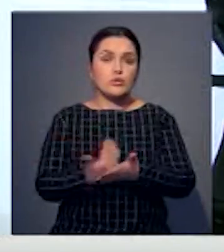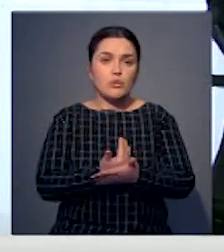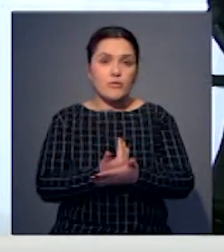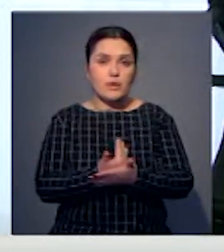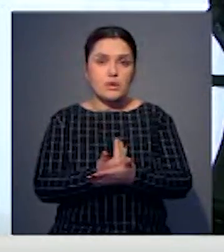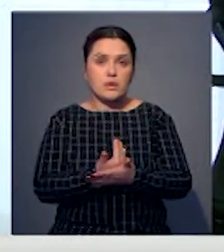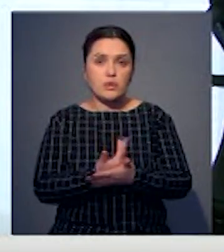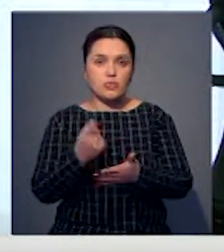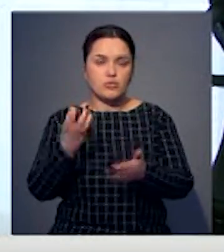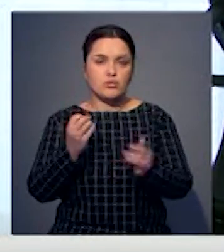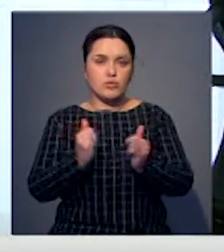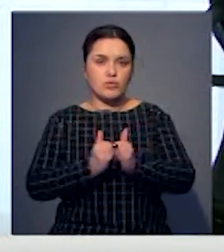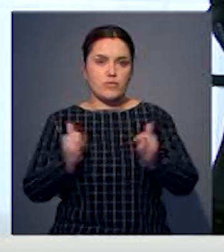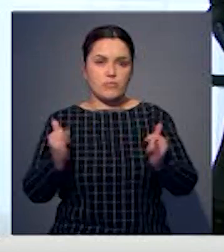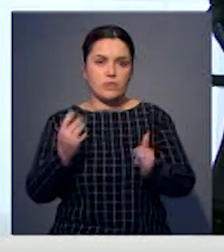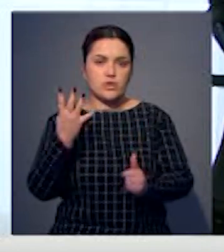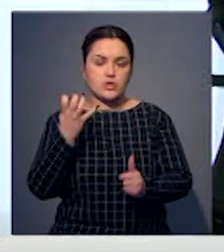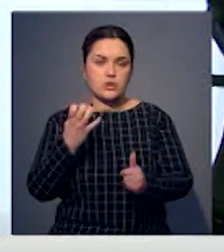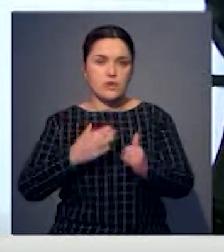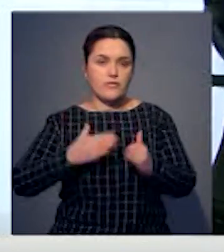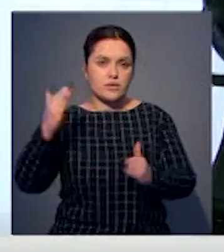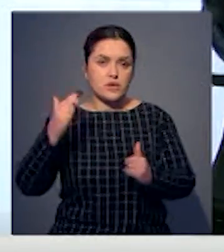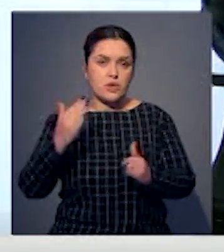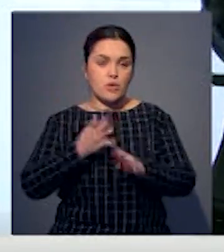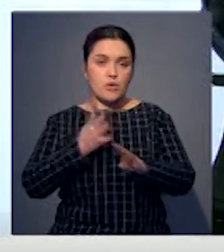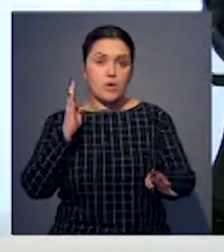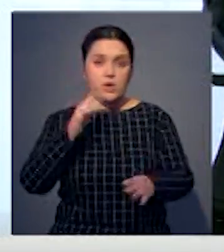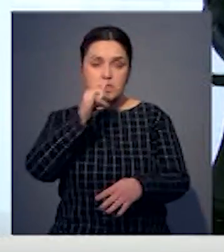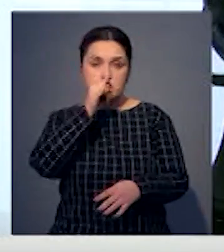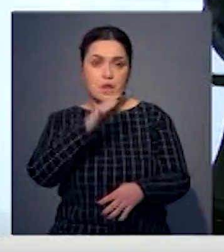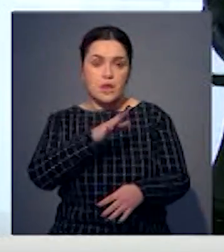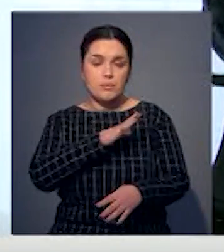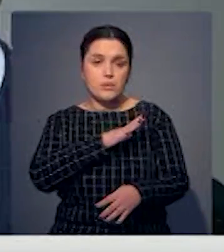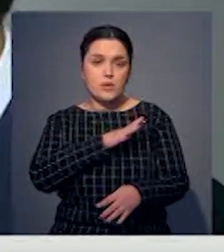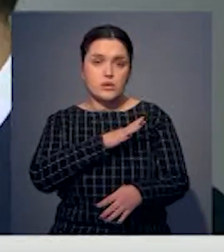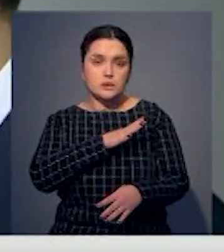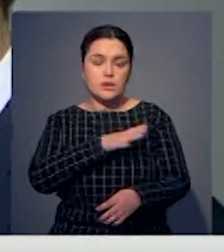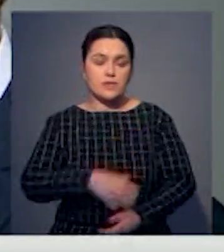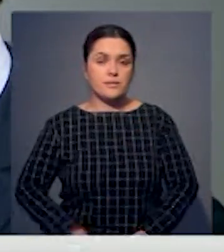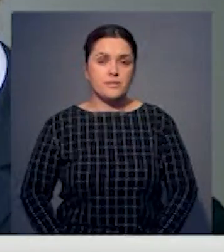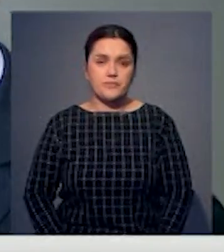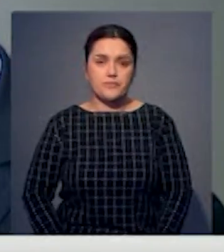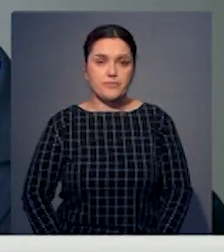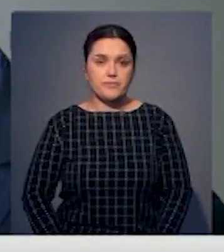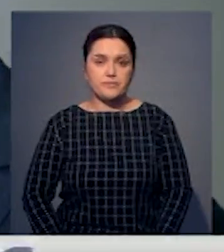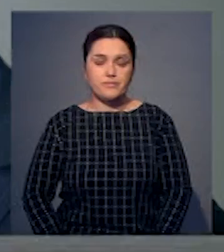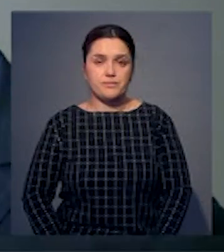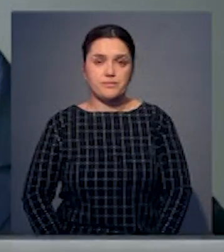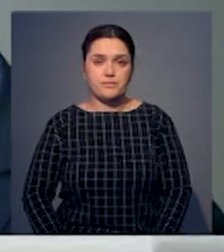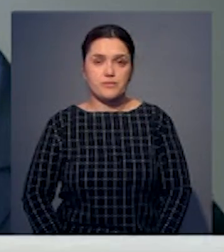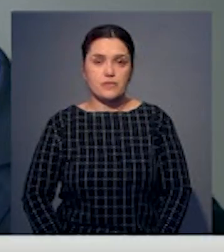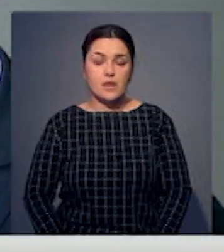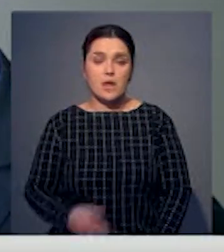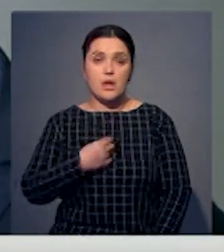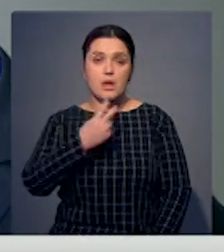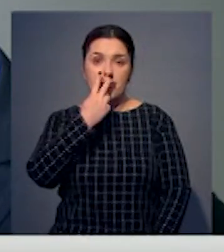сделали. Сколько? 400 с чем-то поставили. То есть вы были 300, все талончики, да, я сохранила. Смотря на это, мы видели, сколько